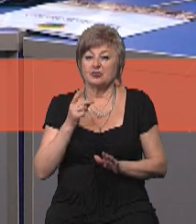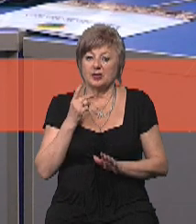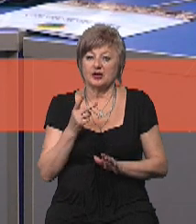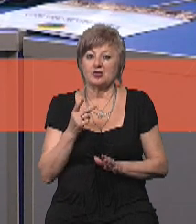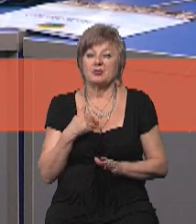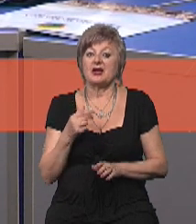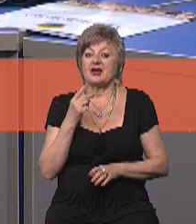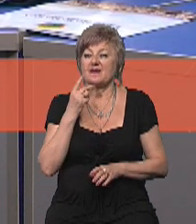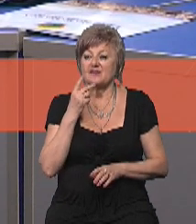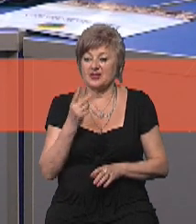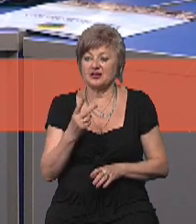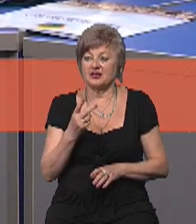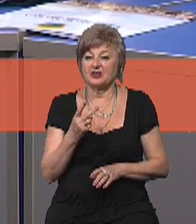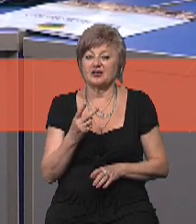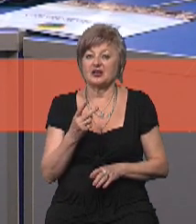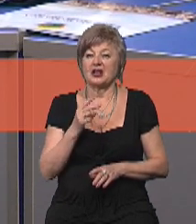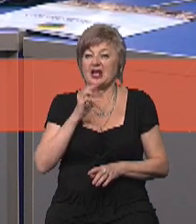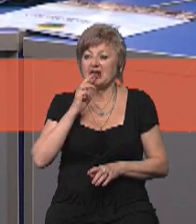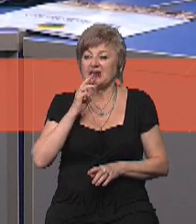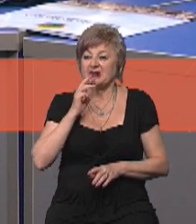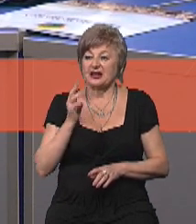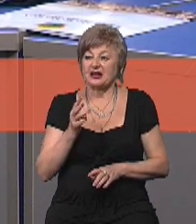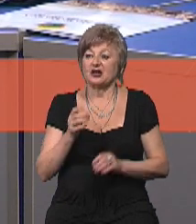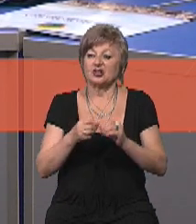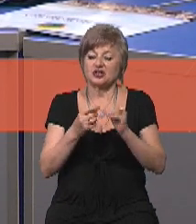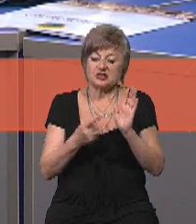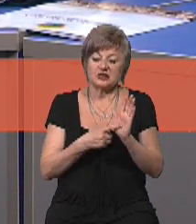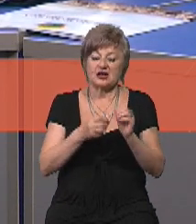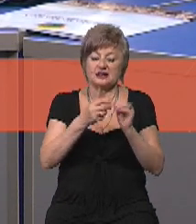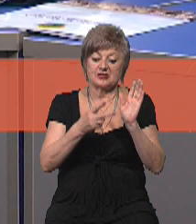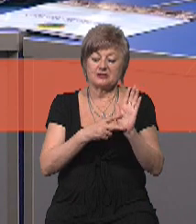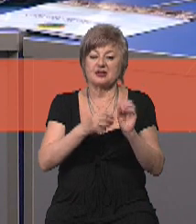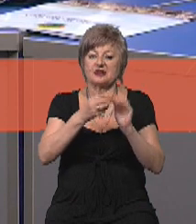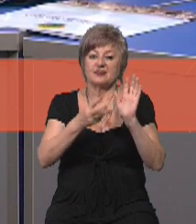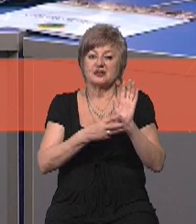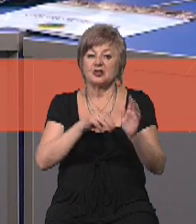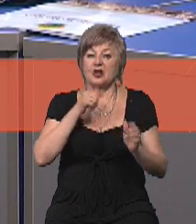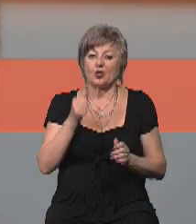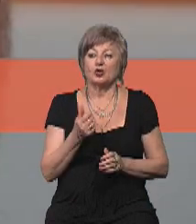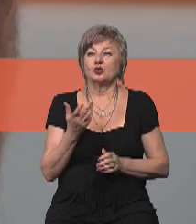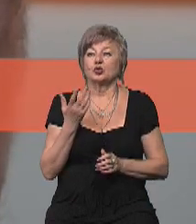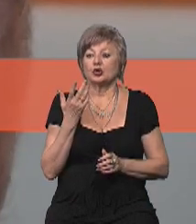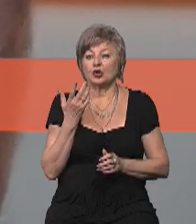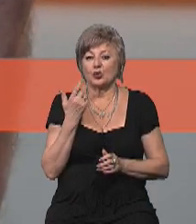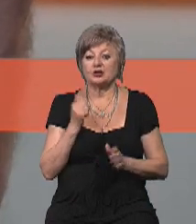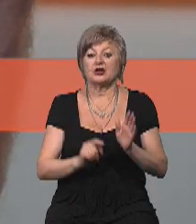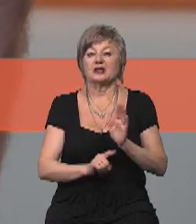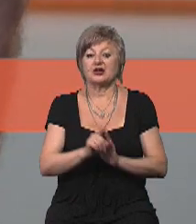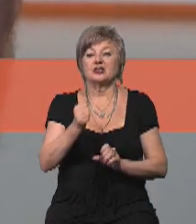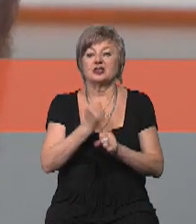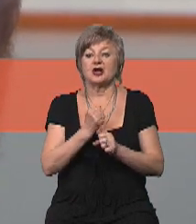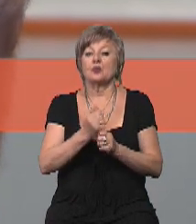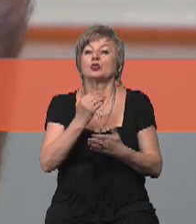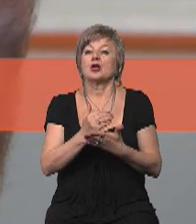от ми бачимо, от ці 3 роки, це виходить 16-й, 17-й, 18-й рік, тоді, коли почала працювати програма.